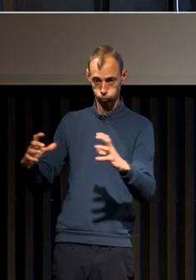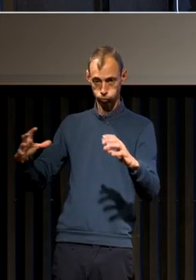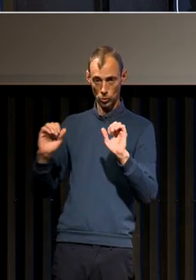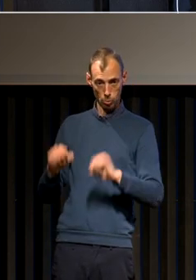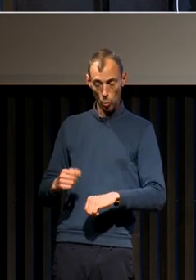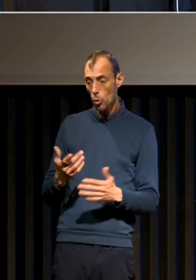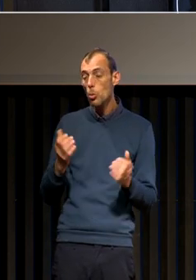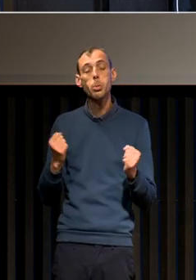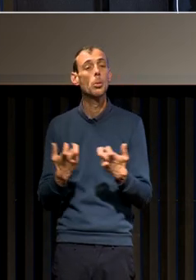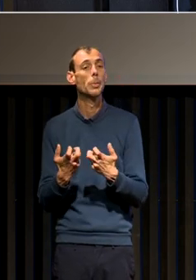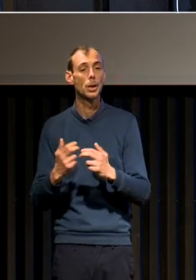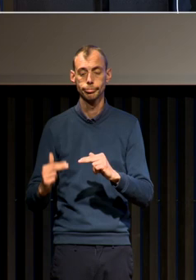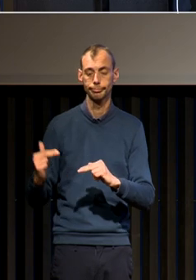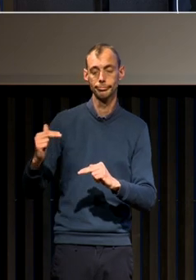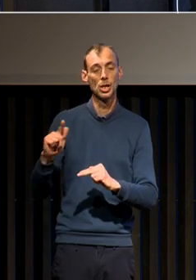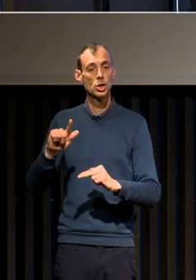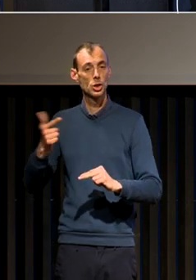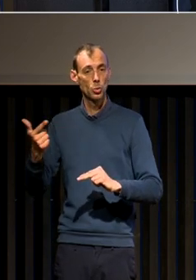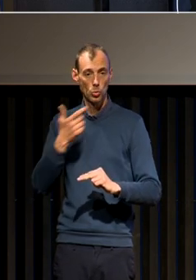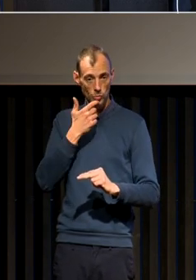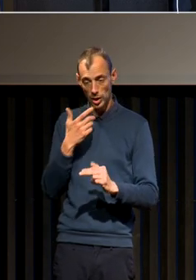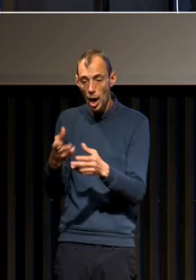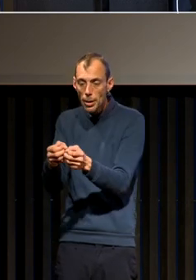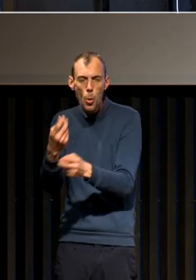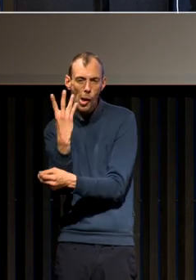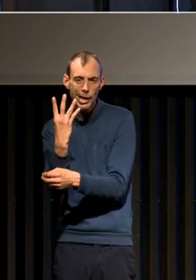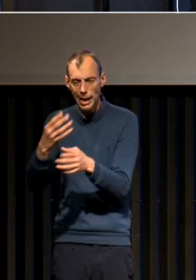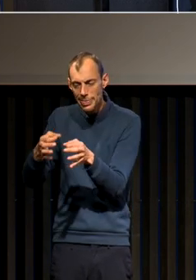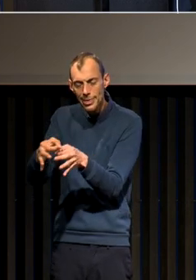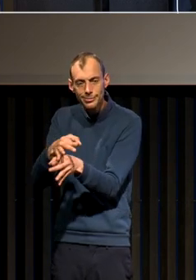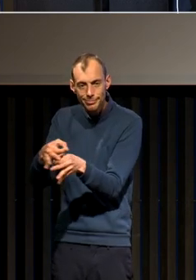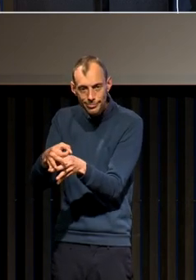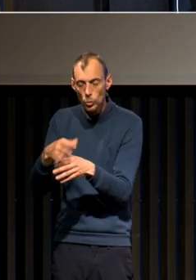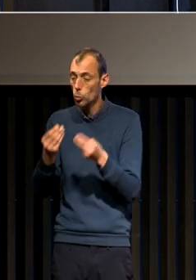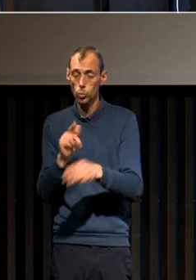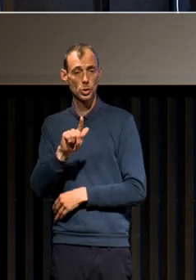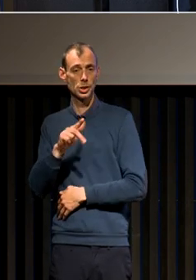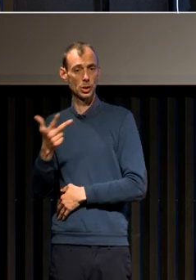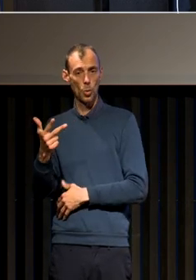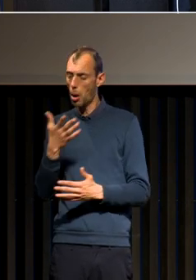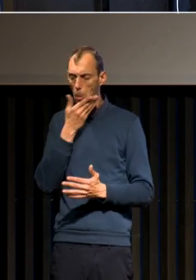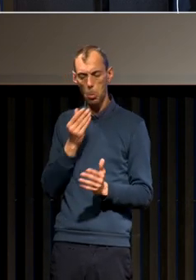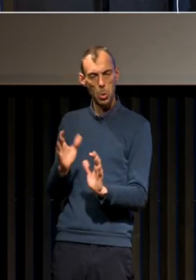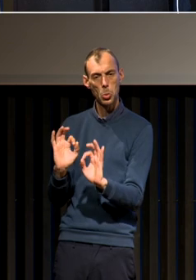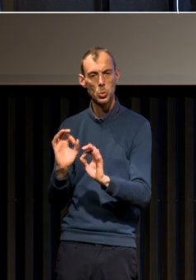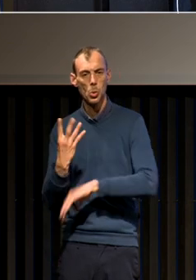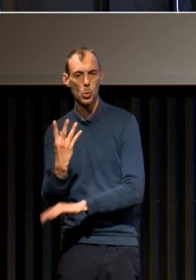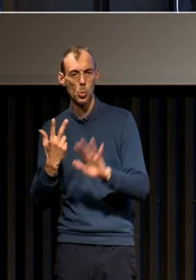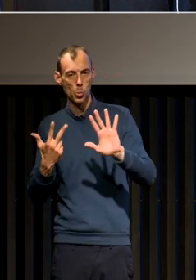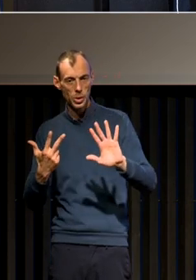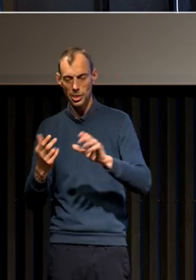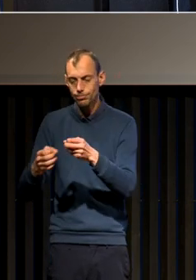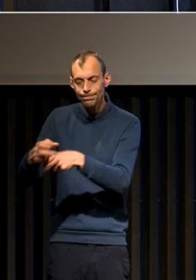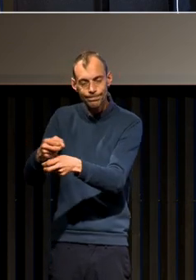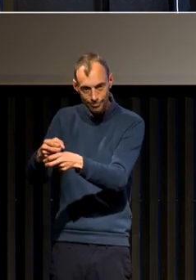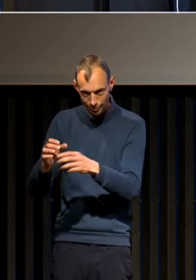J2, superbe embryon à 4 cellules. Stade J3, superbe embryon à 8 cellules. Et enfin,